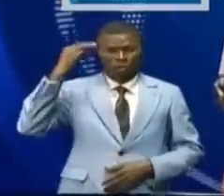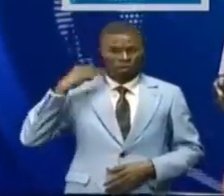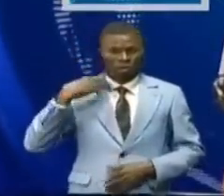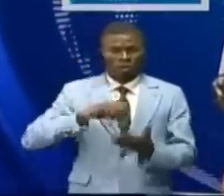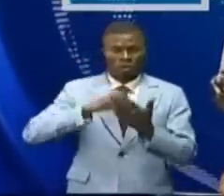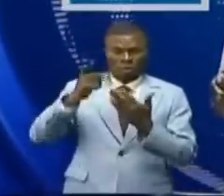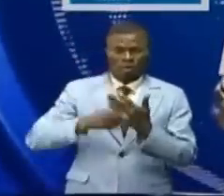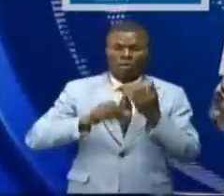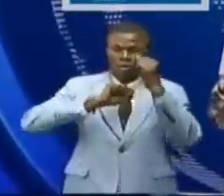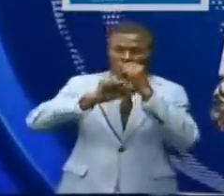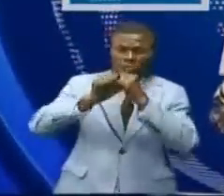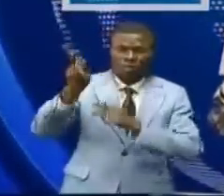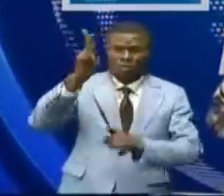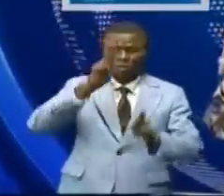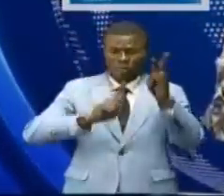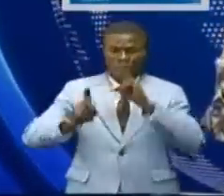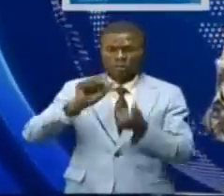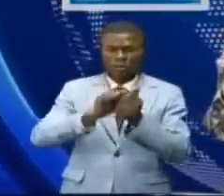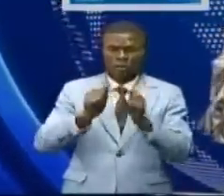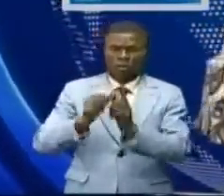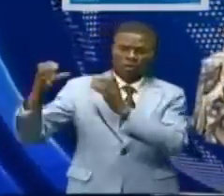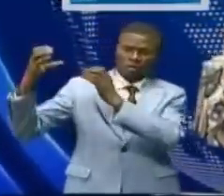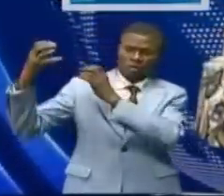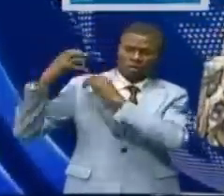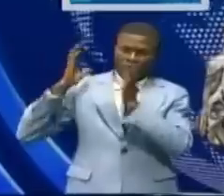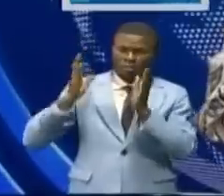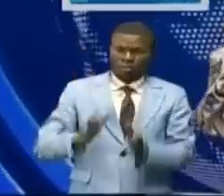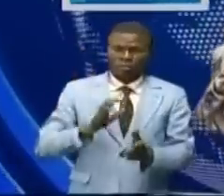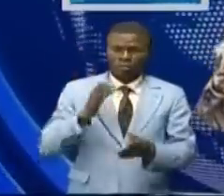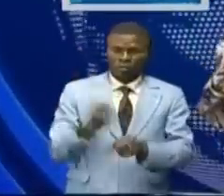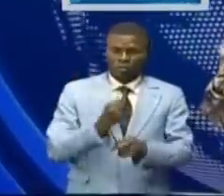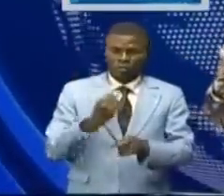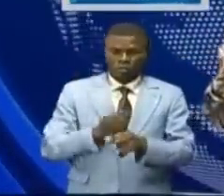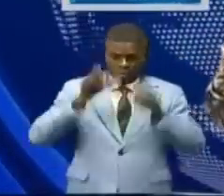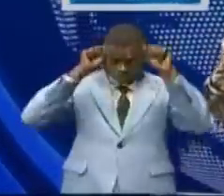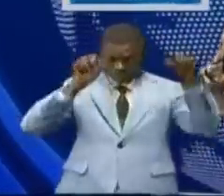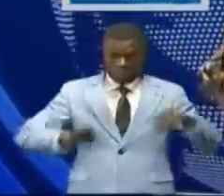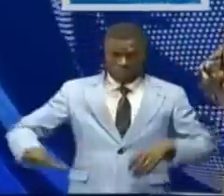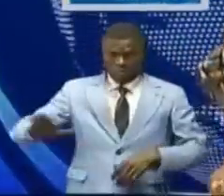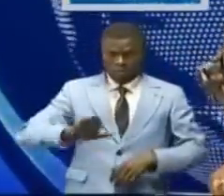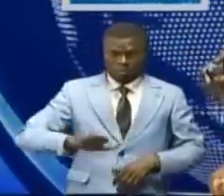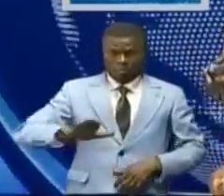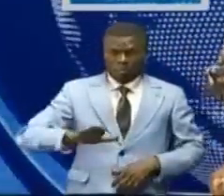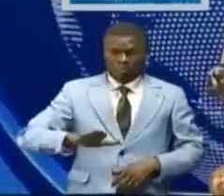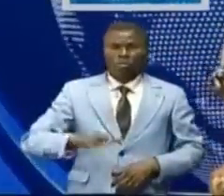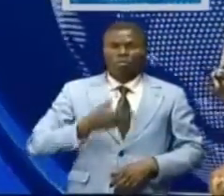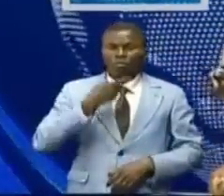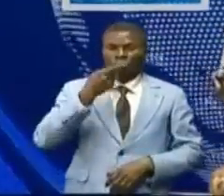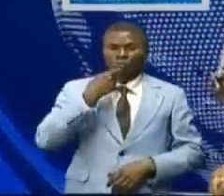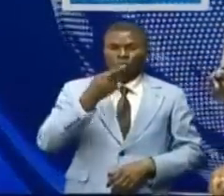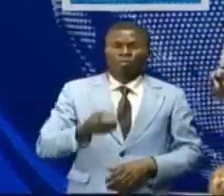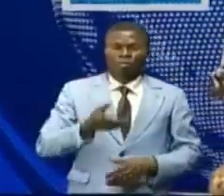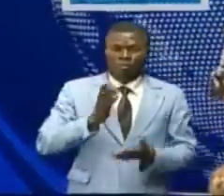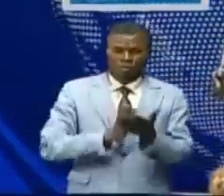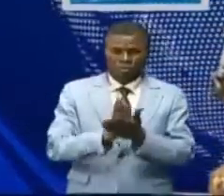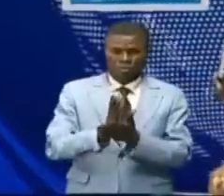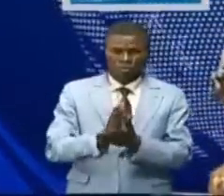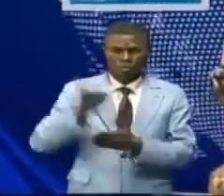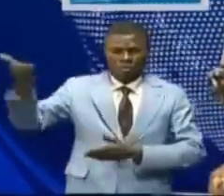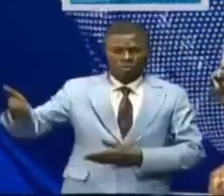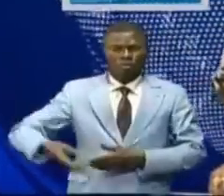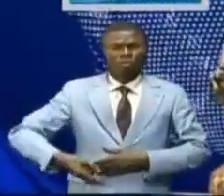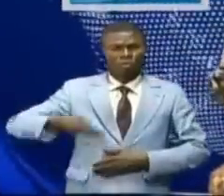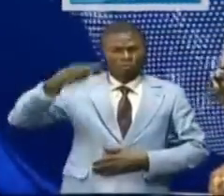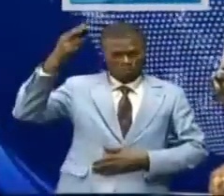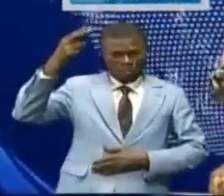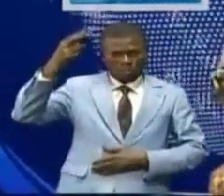Plan, a sensibilisé la population sur l'appropriation des réalisations du président de la République. Judith Souménois a eu droit à un accueil